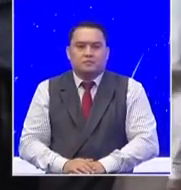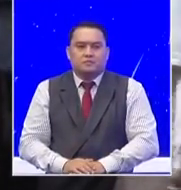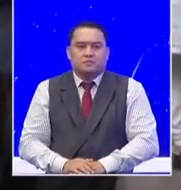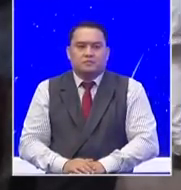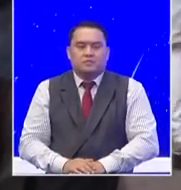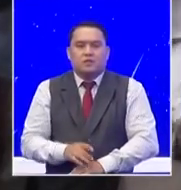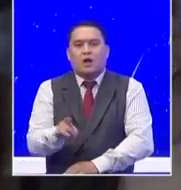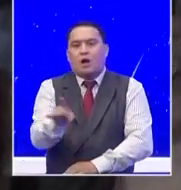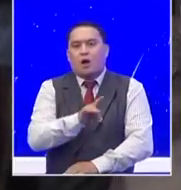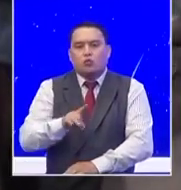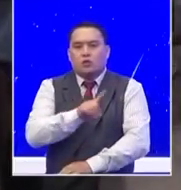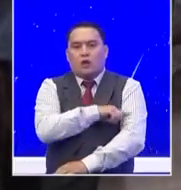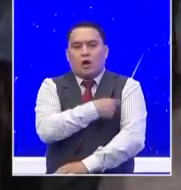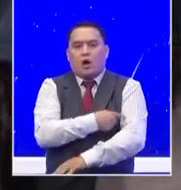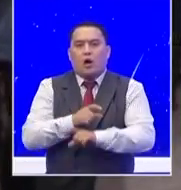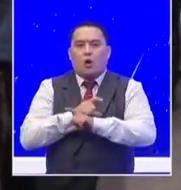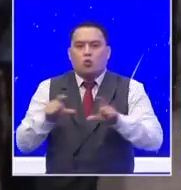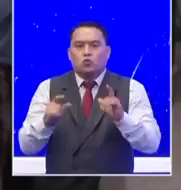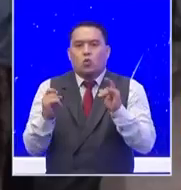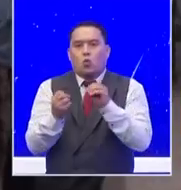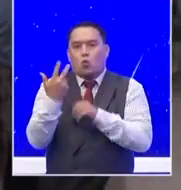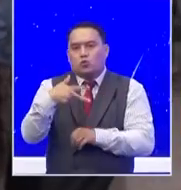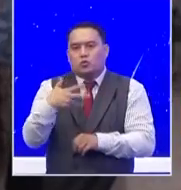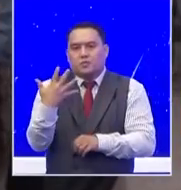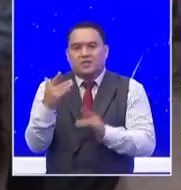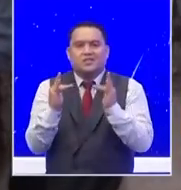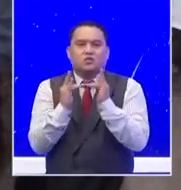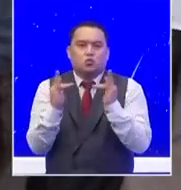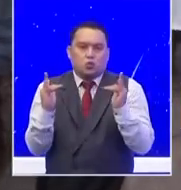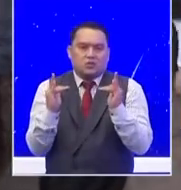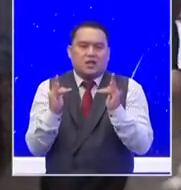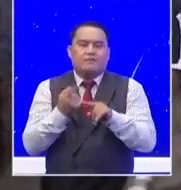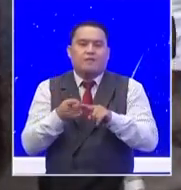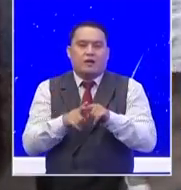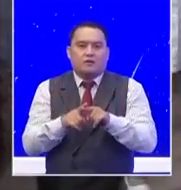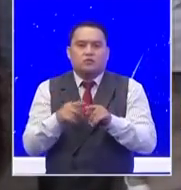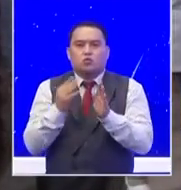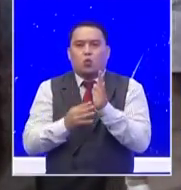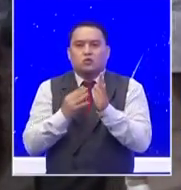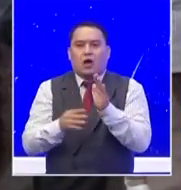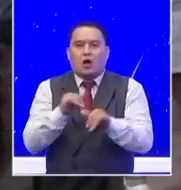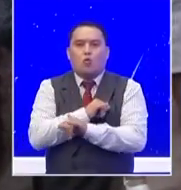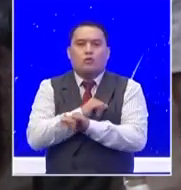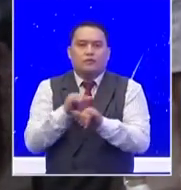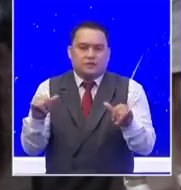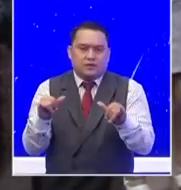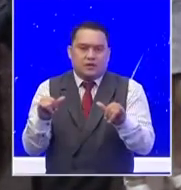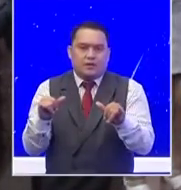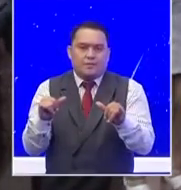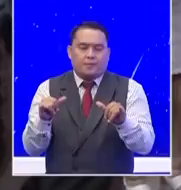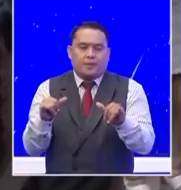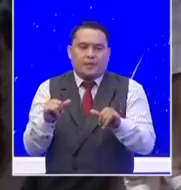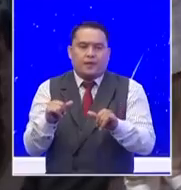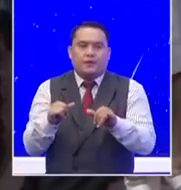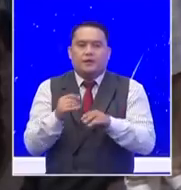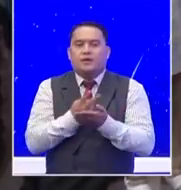Аудандық ауруханада 35 төсектік провизорлық стационар 90 төсектік провизорлық стационарға көбейтілді. Оның ішінде жансақтаулық